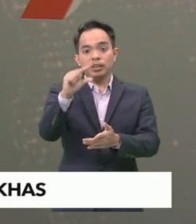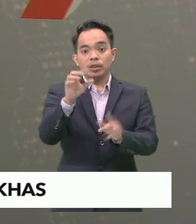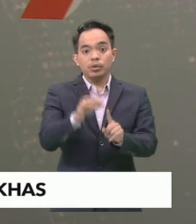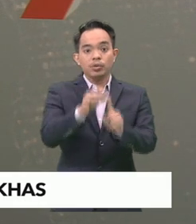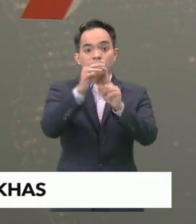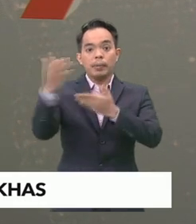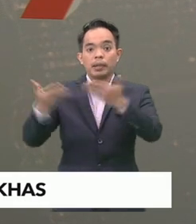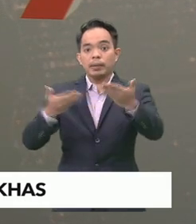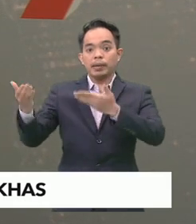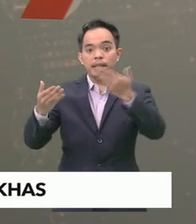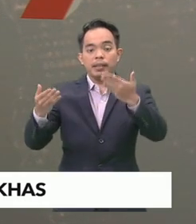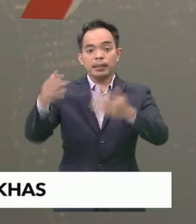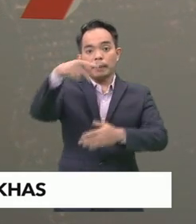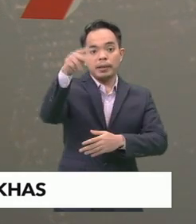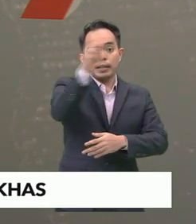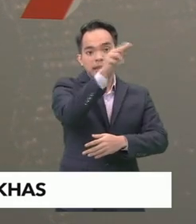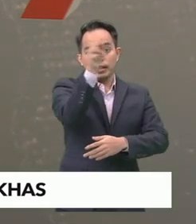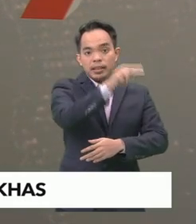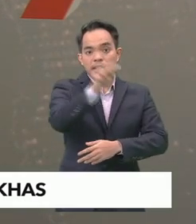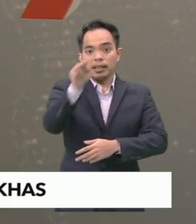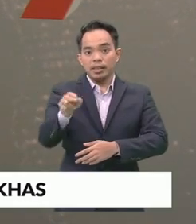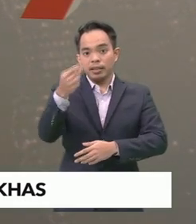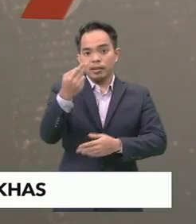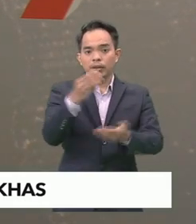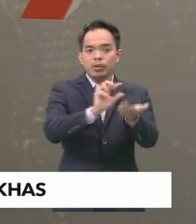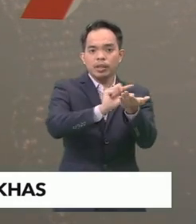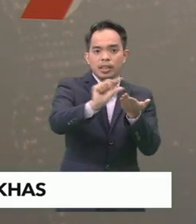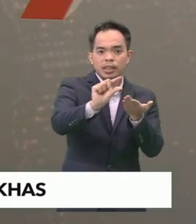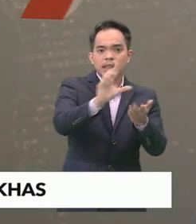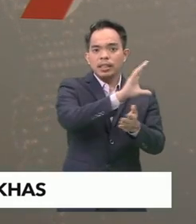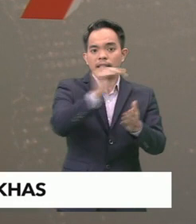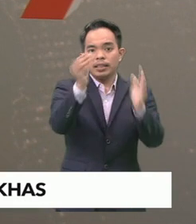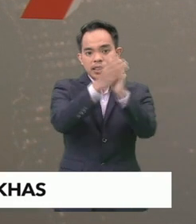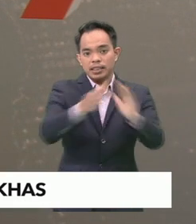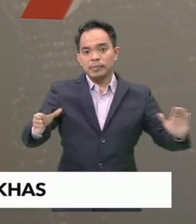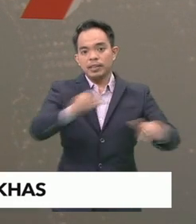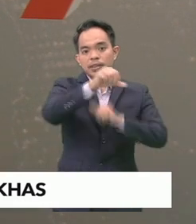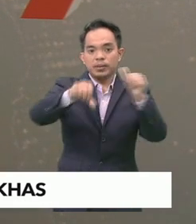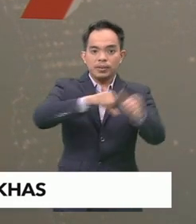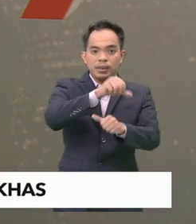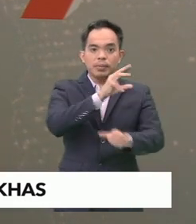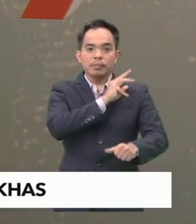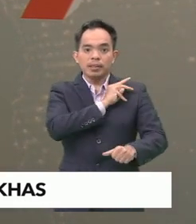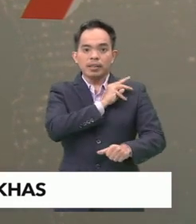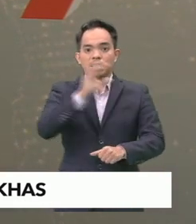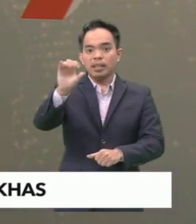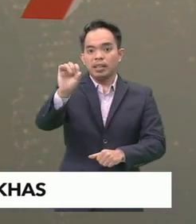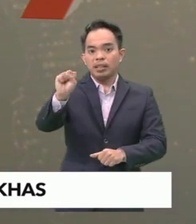terutamanya primatana dan ihling Dari segi pendapatan serta keselamatan sosial menterinya